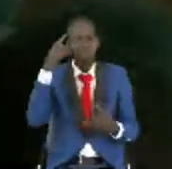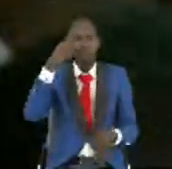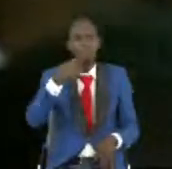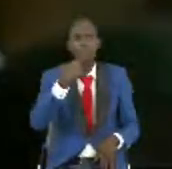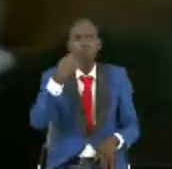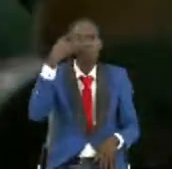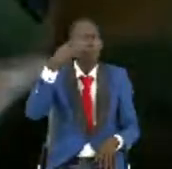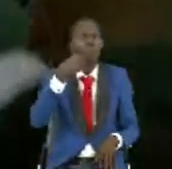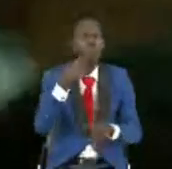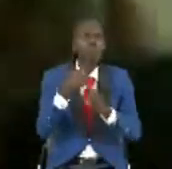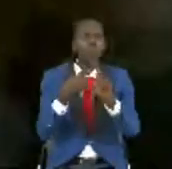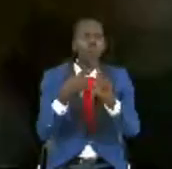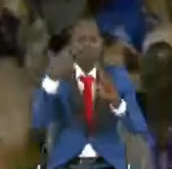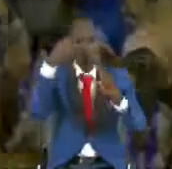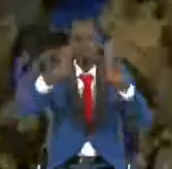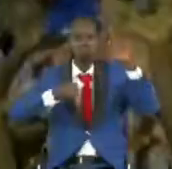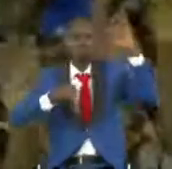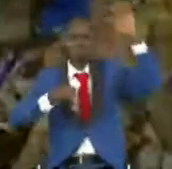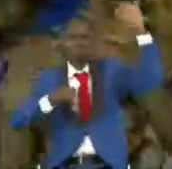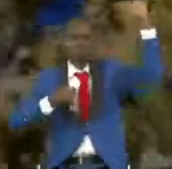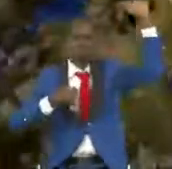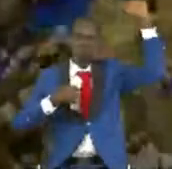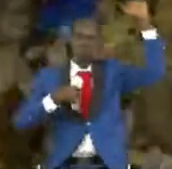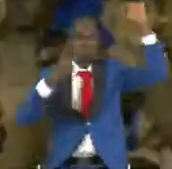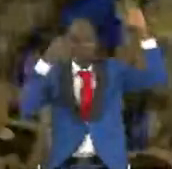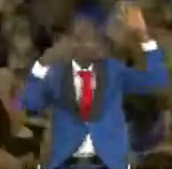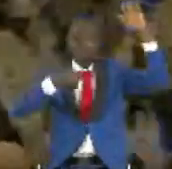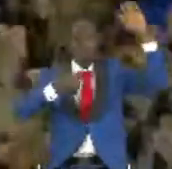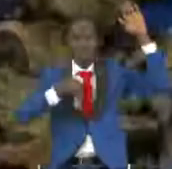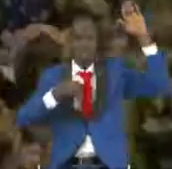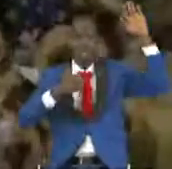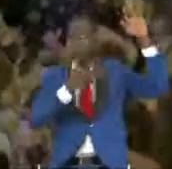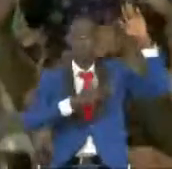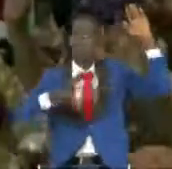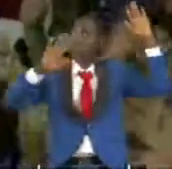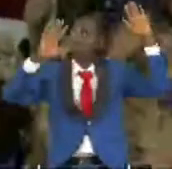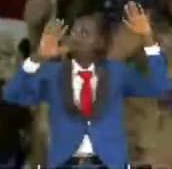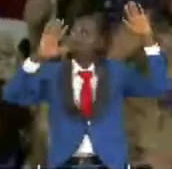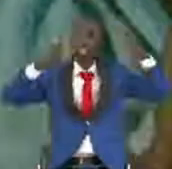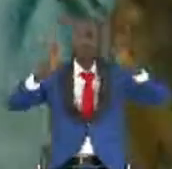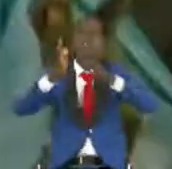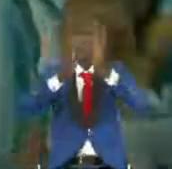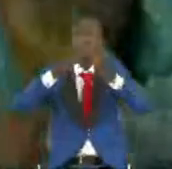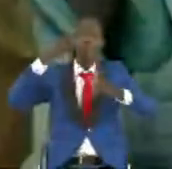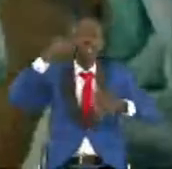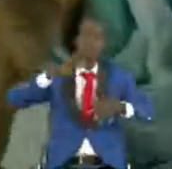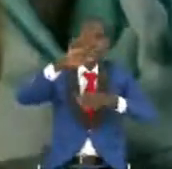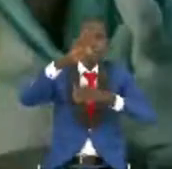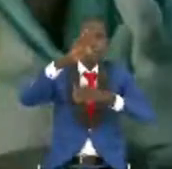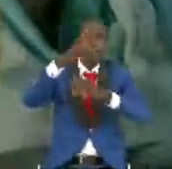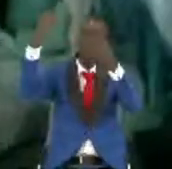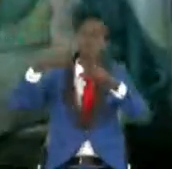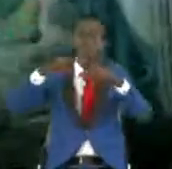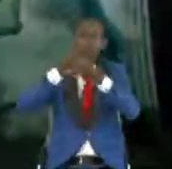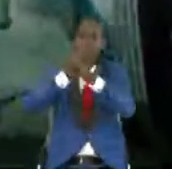Où es-tu là-bas? Que le ciel voit ta main. Où es-tu? Que Jésus-Christ lui-même t'accueille maintenant pour te